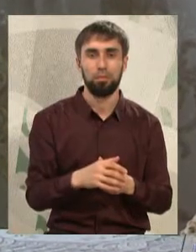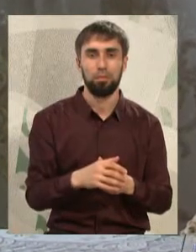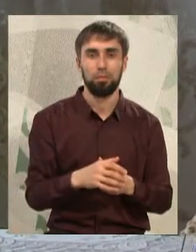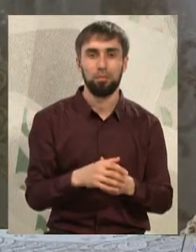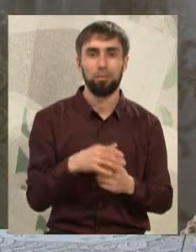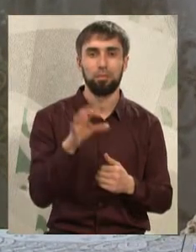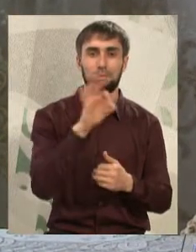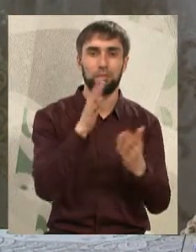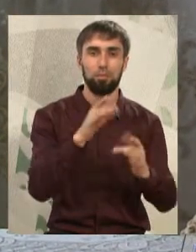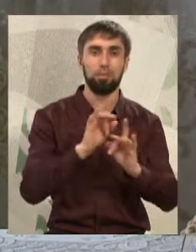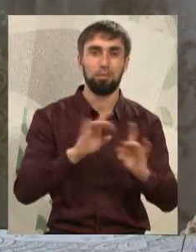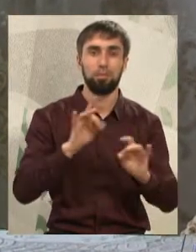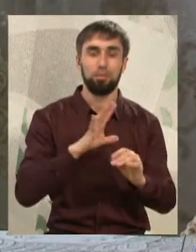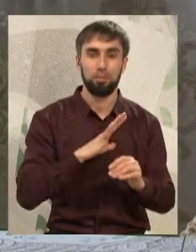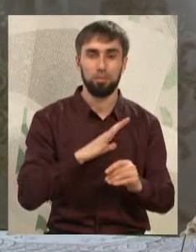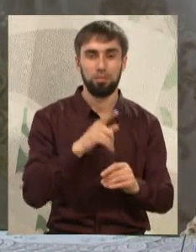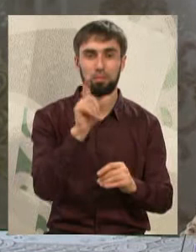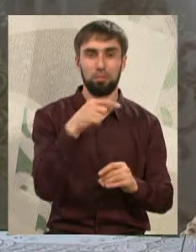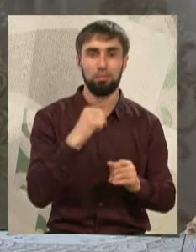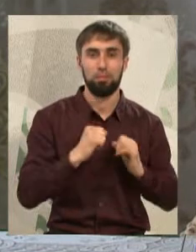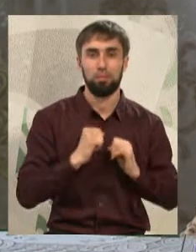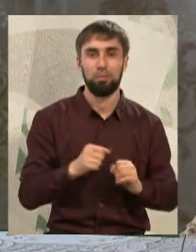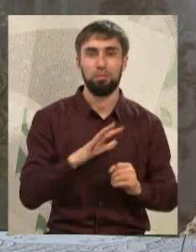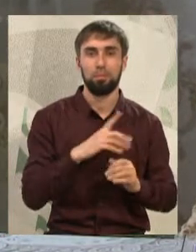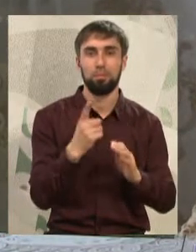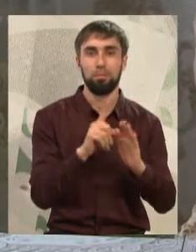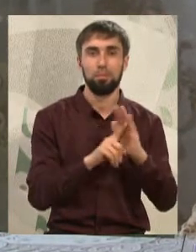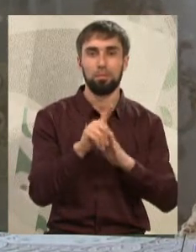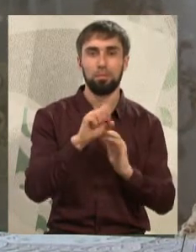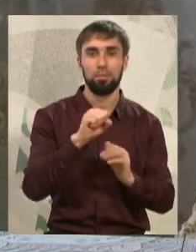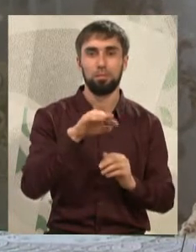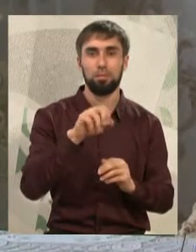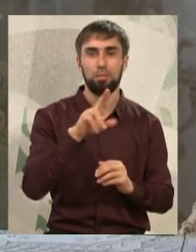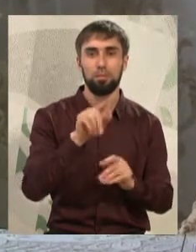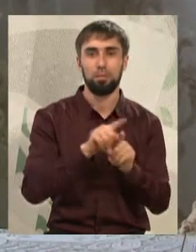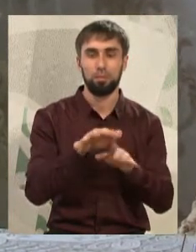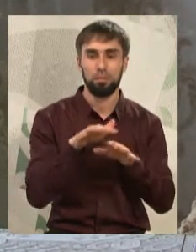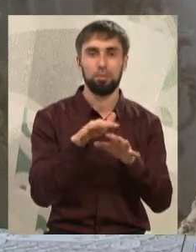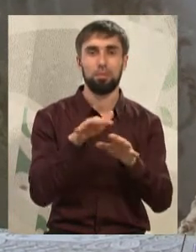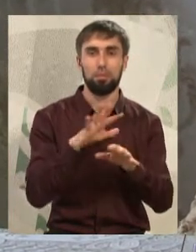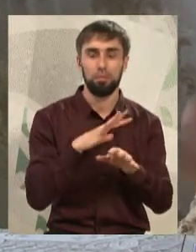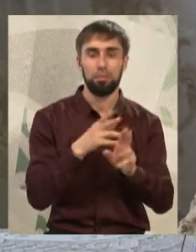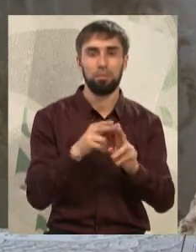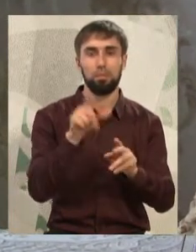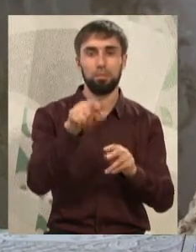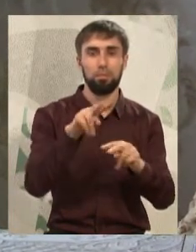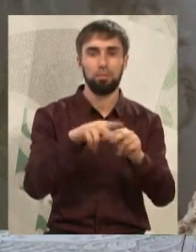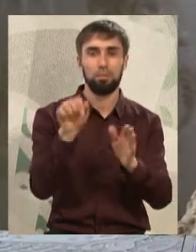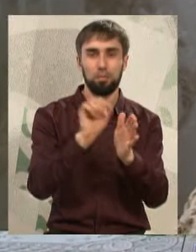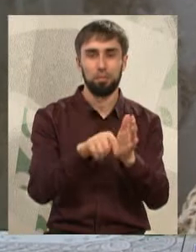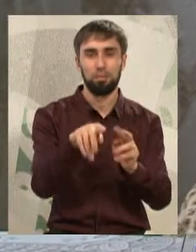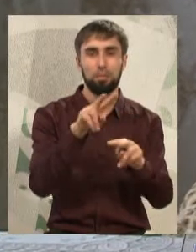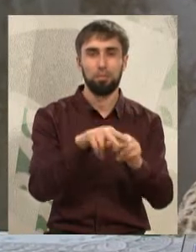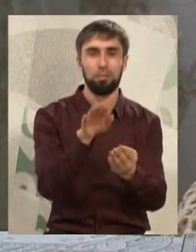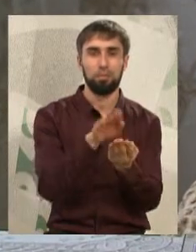Про него рассказывают, что он погиб геройски в окопе. В атаку пошел, его застрелили и там же похоронили.